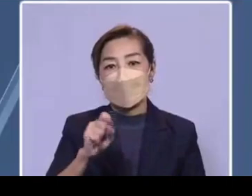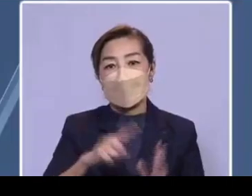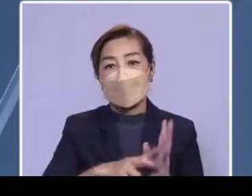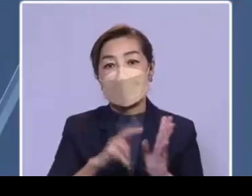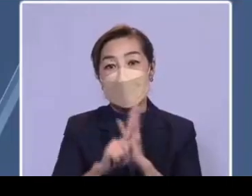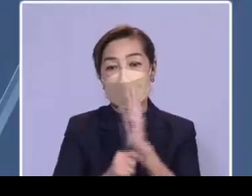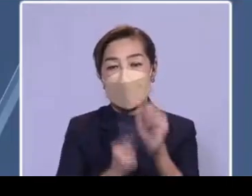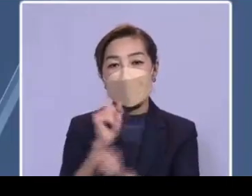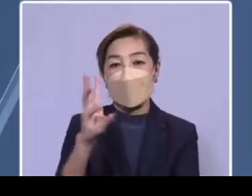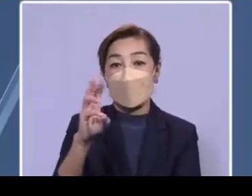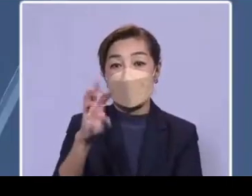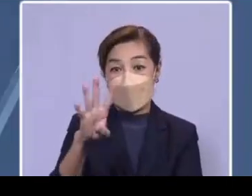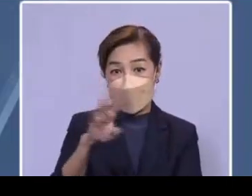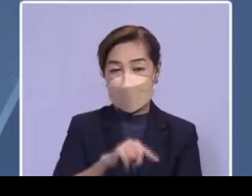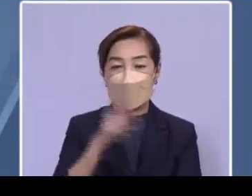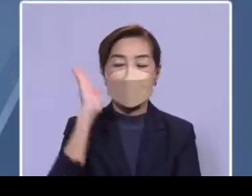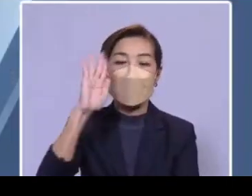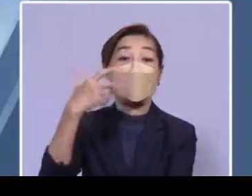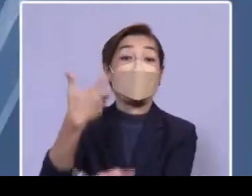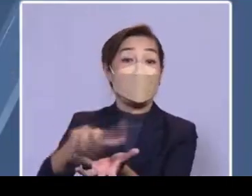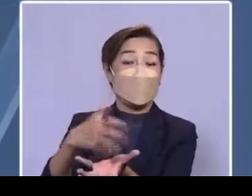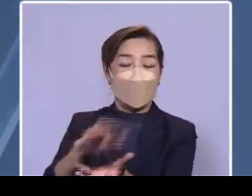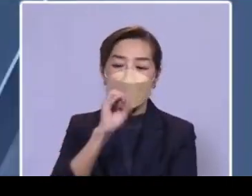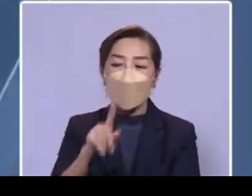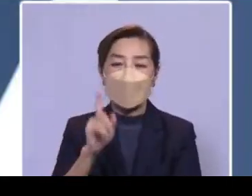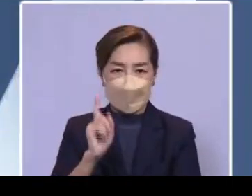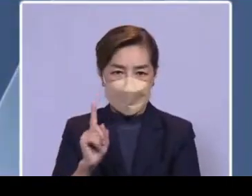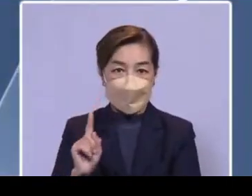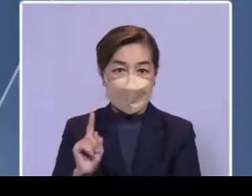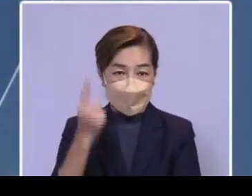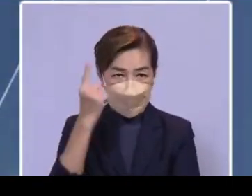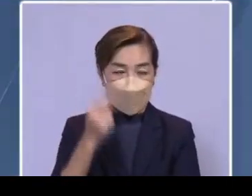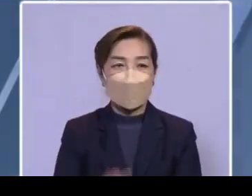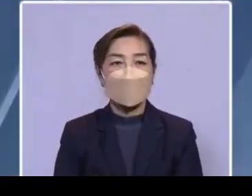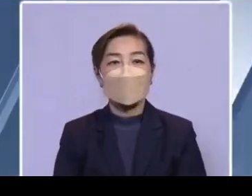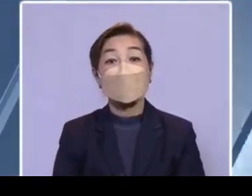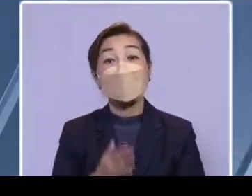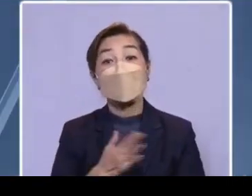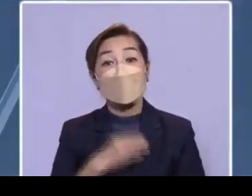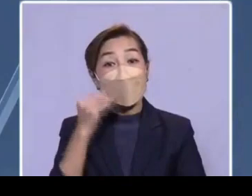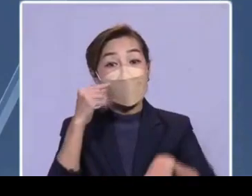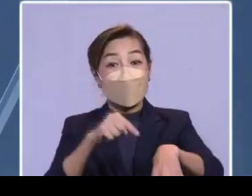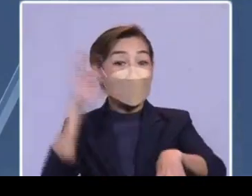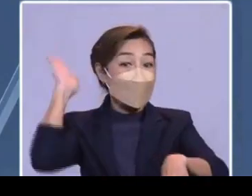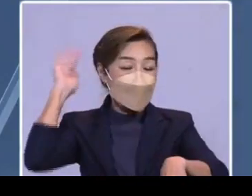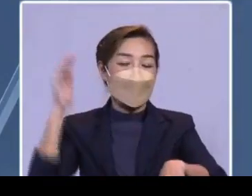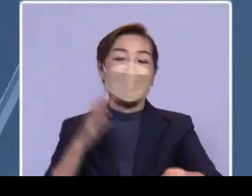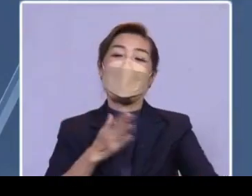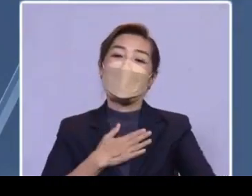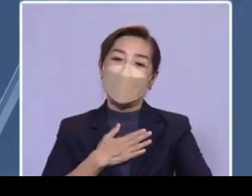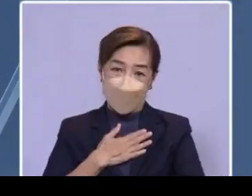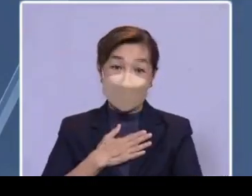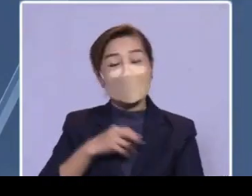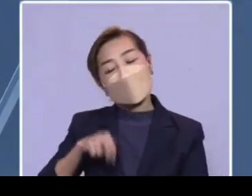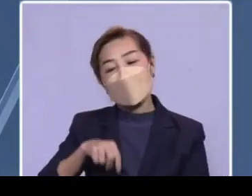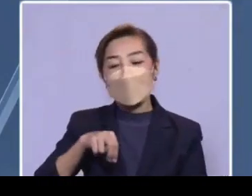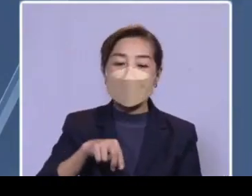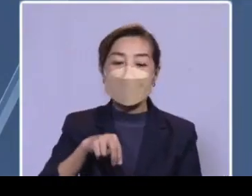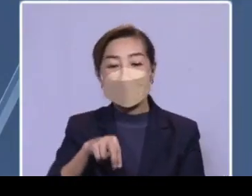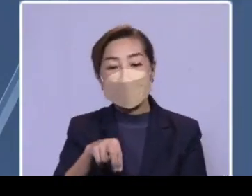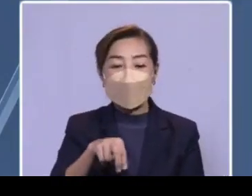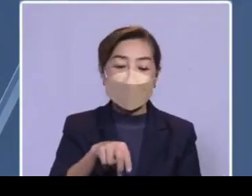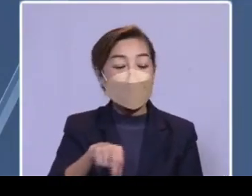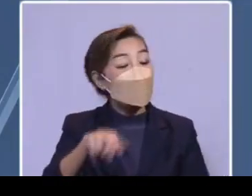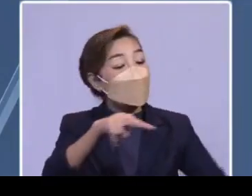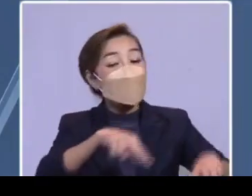ปีของพวกเราให้ผู้สื่อข่าวฟังว่าไอ้ช่วงระหว่างนั้นเองเนี่ยผมกำลังเดินไปสำรวจหลังบ้านตามปกติอ้าวตอนหลังบ้าน